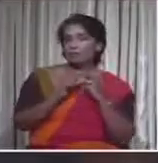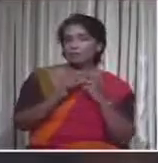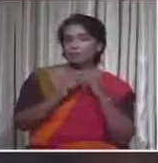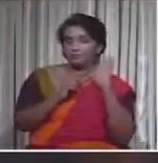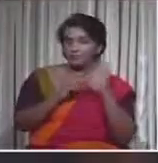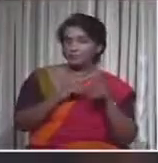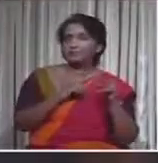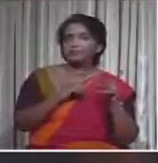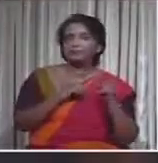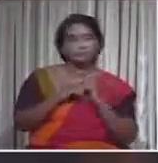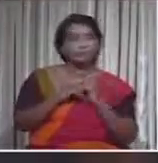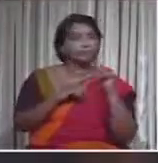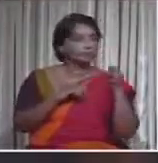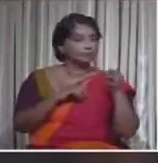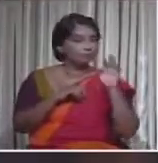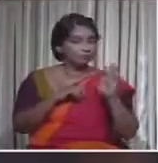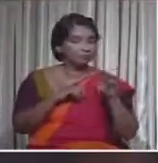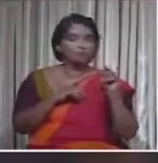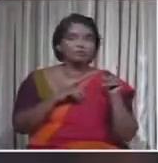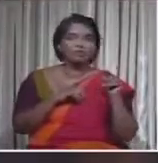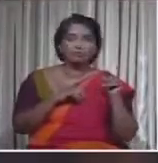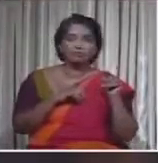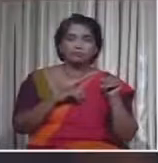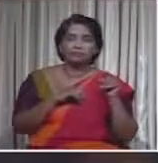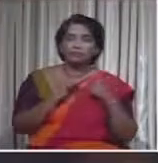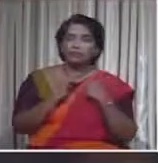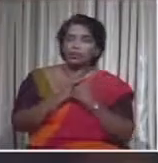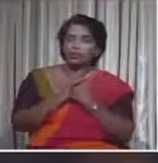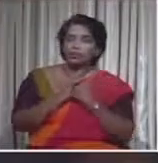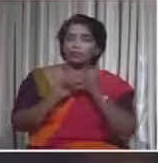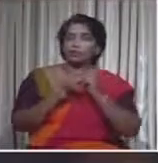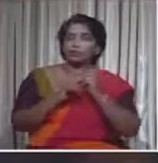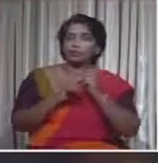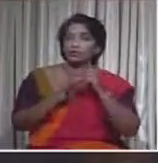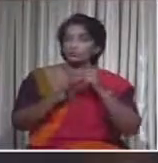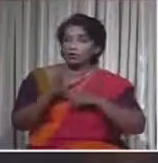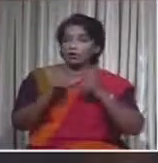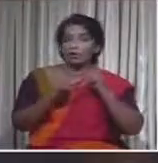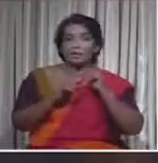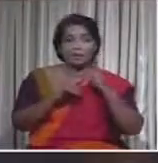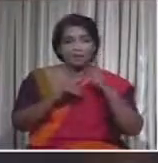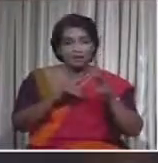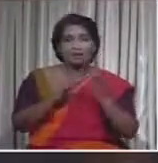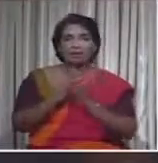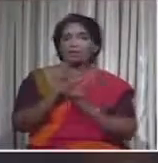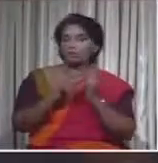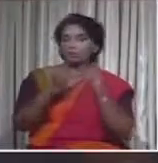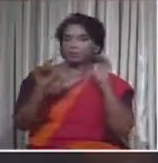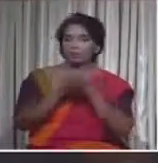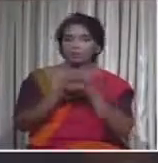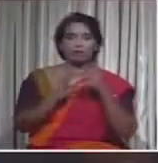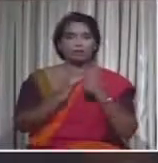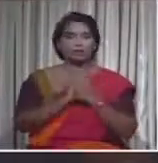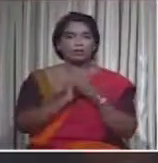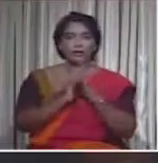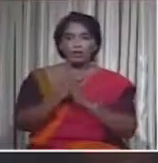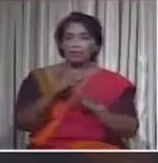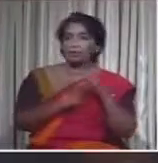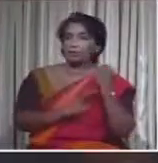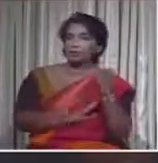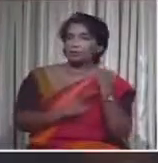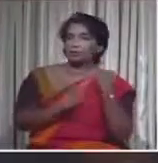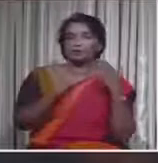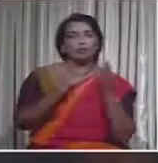වෙනවා ඒ වෙනුවෙන් අපේ ගරු ජොන්සන් ප්‍රනාන්දු ඇමතුමත් මැදිහත් වෙලා ගරු අගමැතිතුමාගේ ශක්තියත්